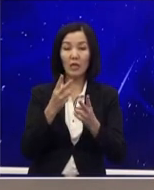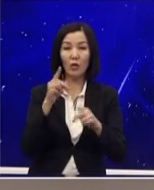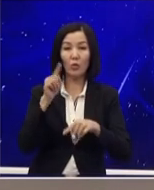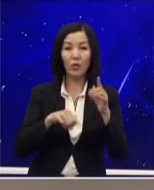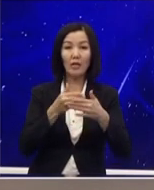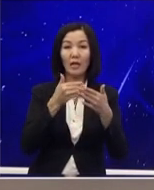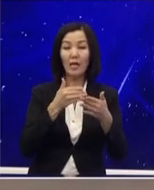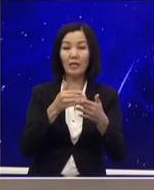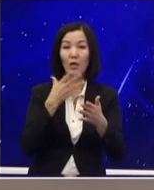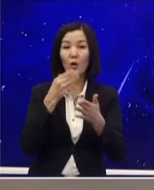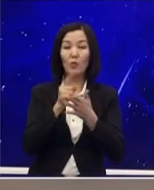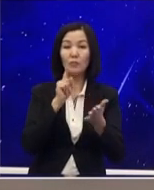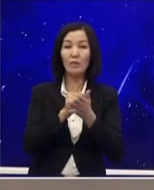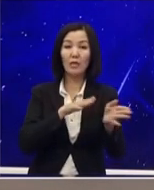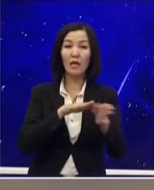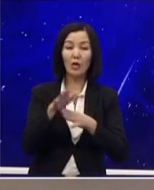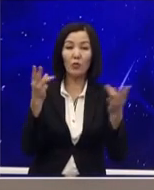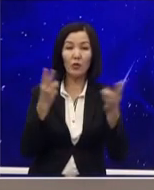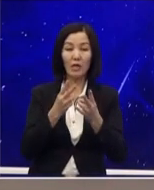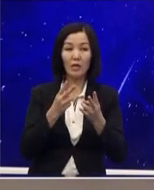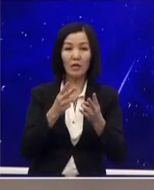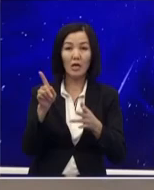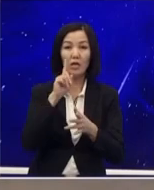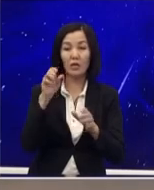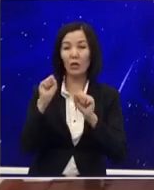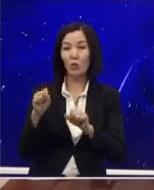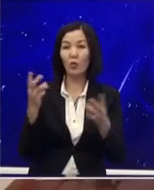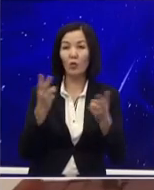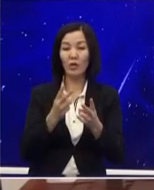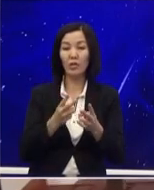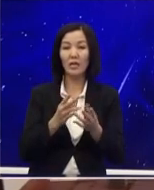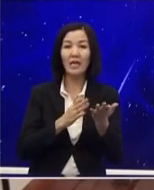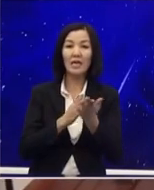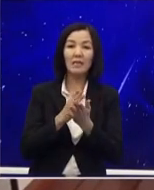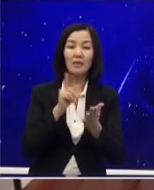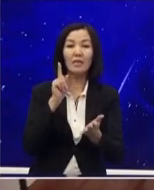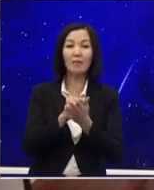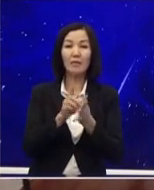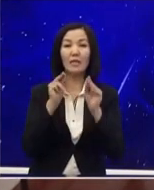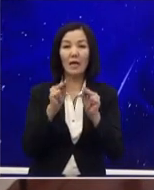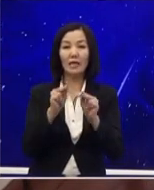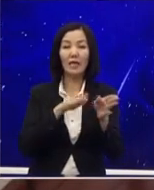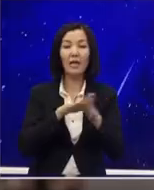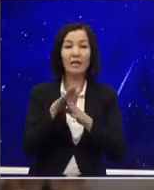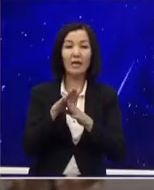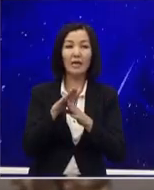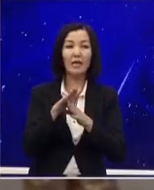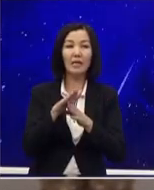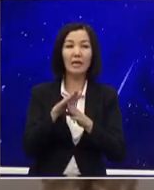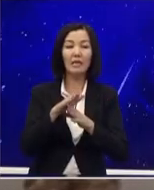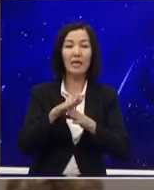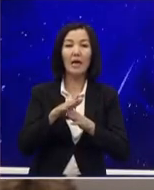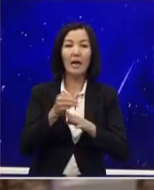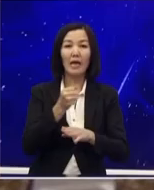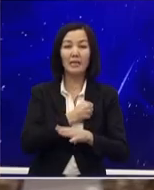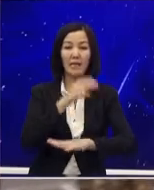Отанымызды, Қазақстан республикамызды біз жастар қорғамағанда кім қорғайды? Қызметтік міндеттерін адал орындап, үлгілі әскери тәртібі, жауынгерлік